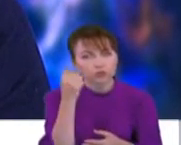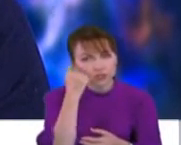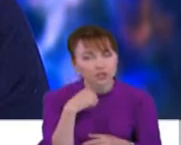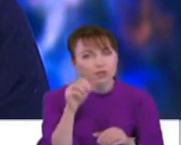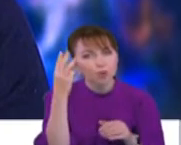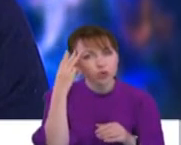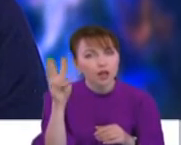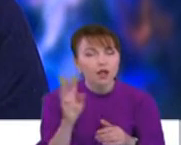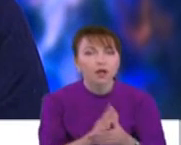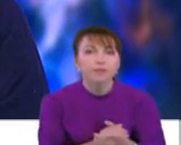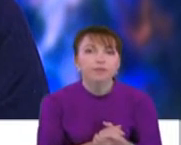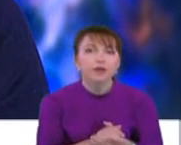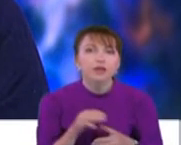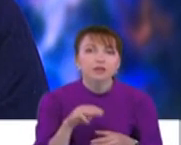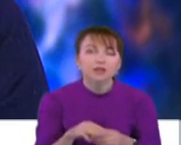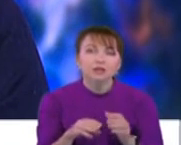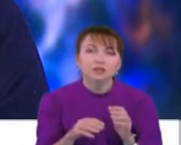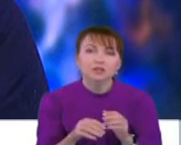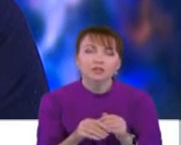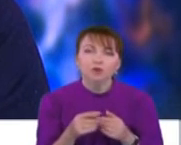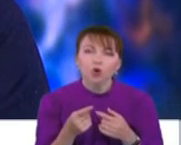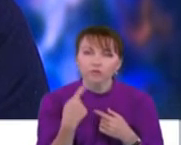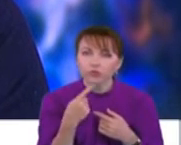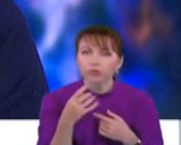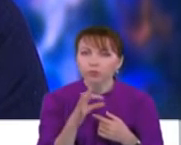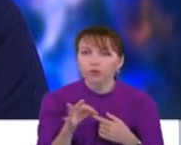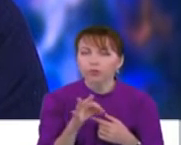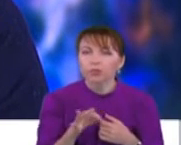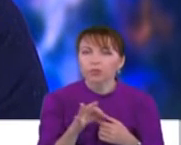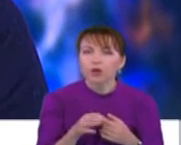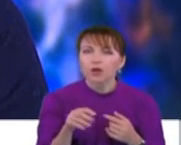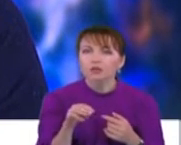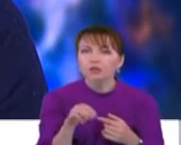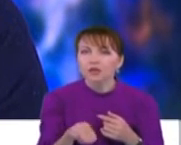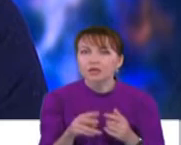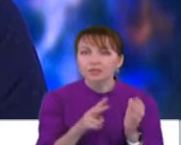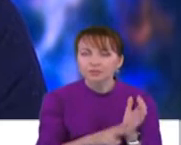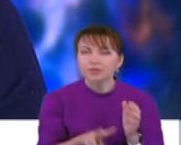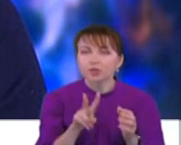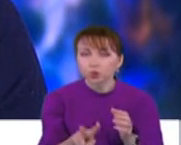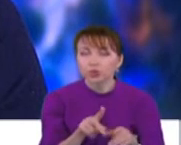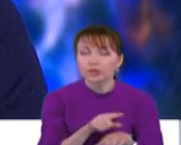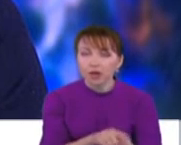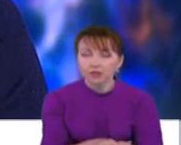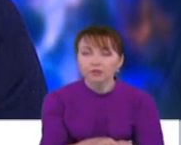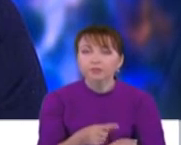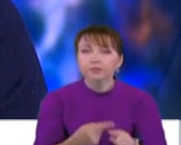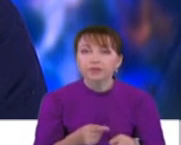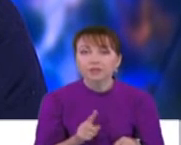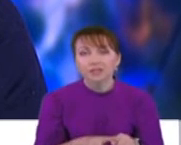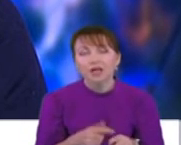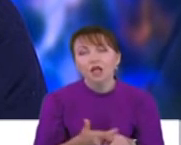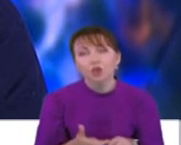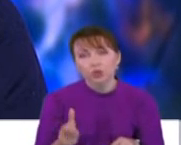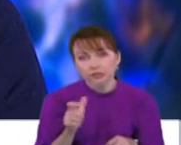Ну, діло в тому, що Т-70, тут, мабуть, розмова все-таки велась по Т-72. Другі танки. От. Це